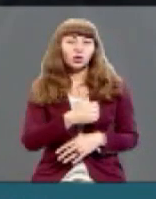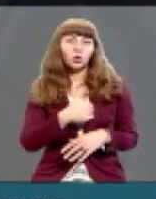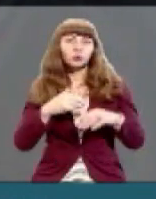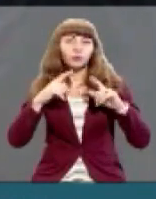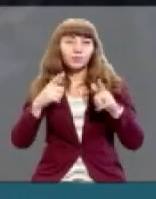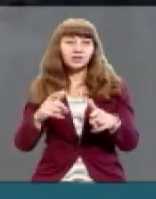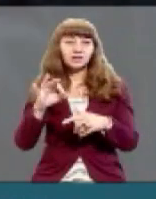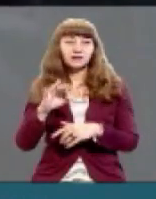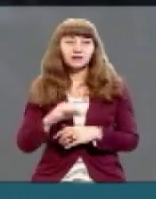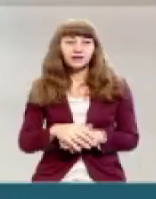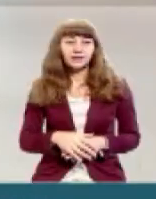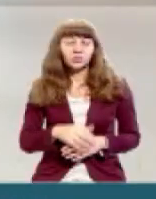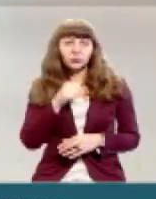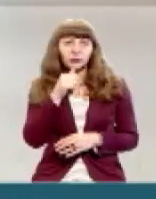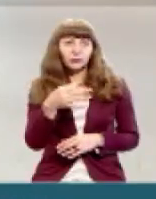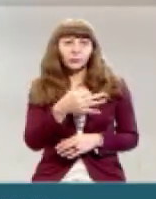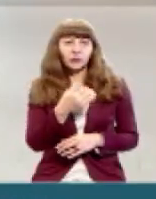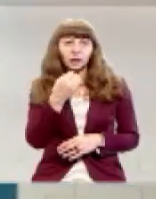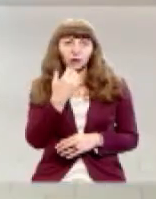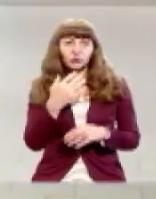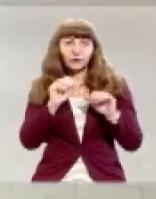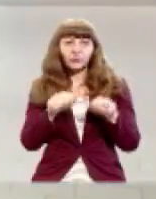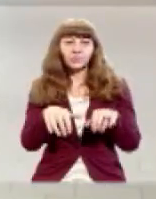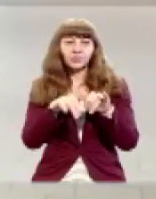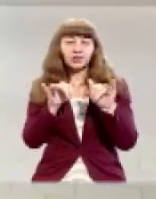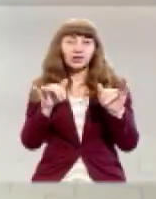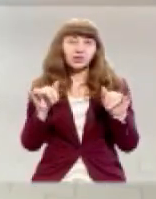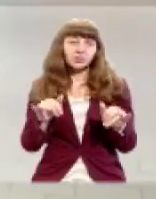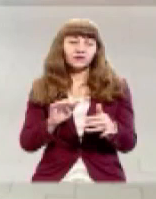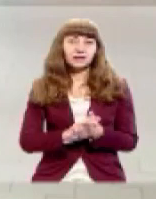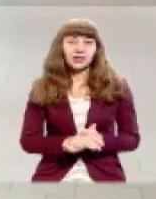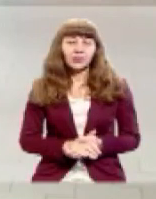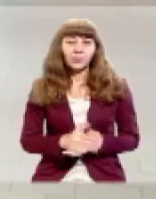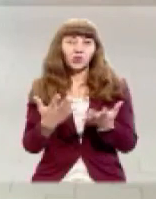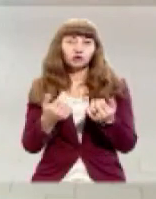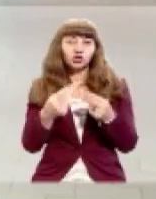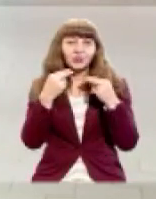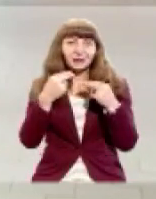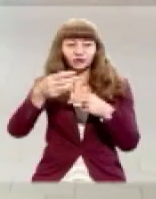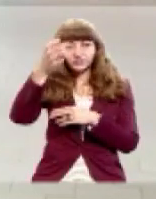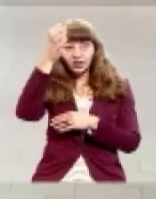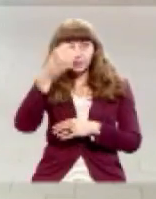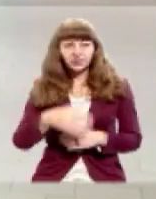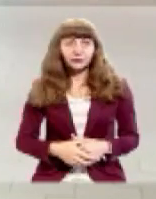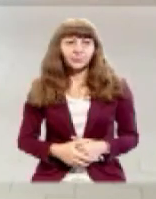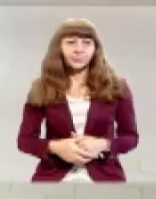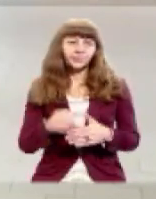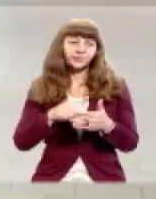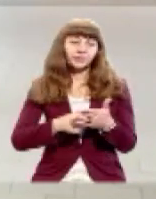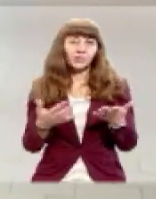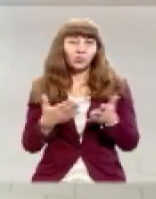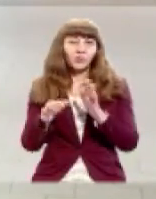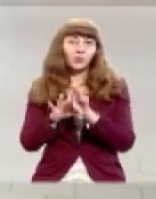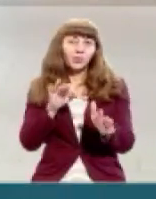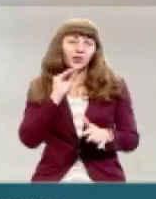барлық жағдай жасалған, дейді мектеп түлегі. По специальности учитель физической культуры. Мен бұл мамандықты таңдаған себебім